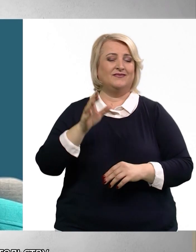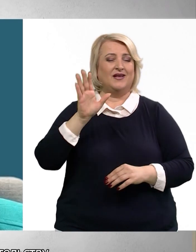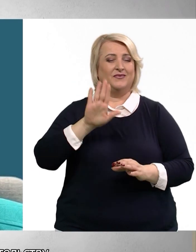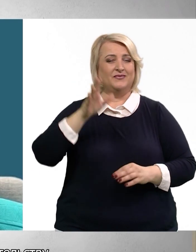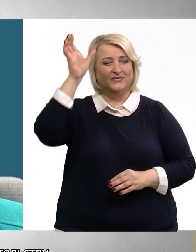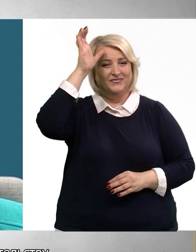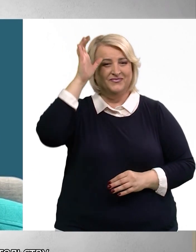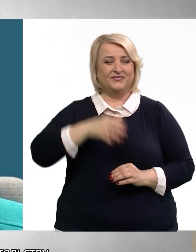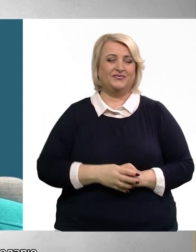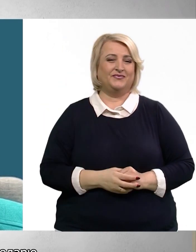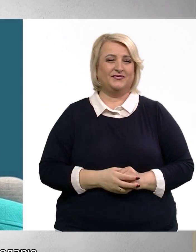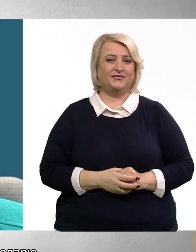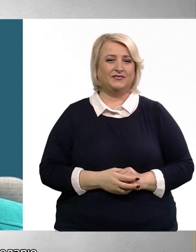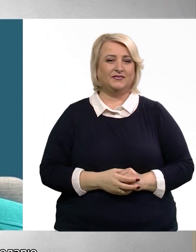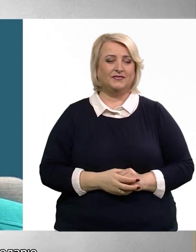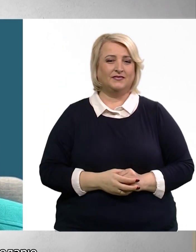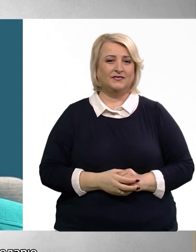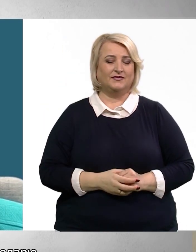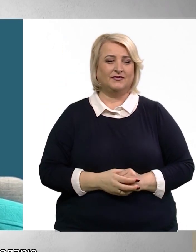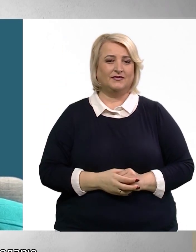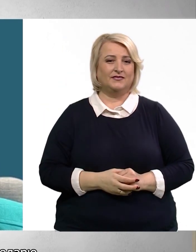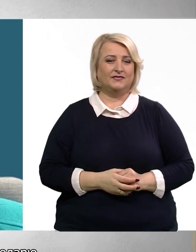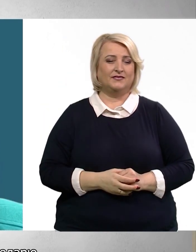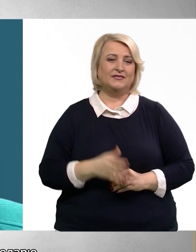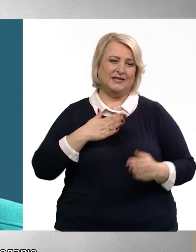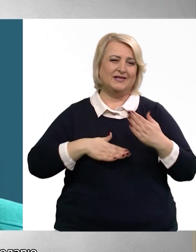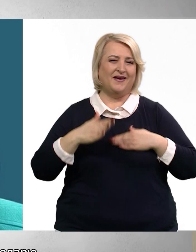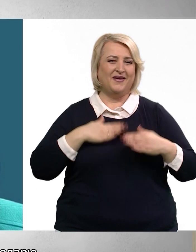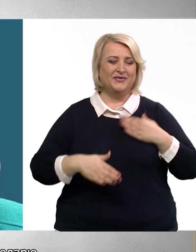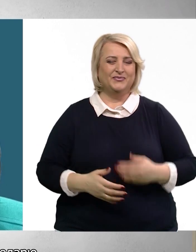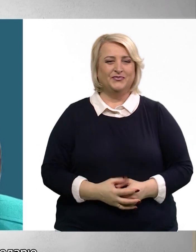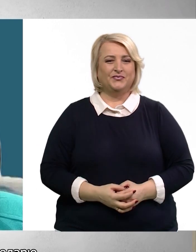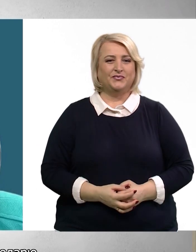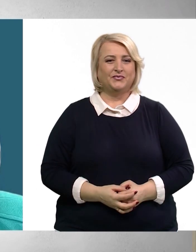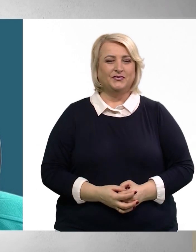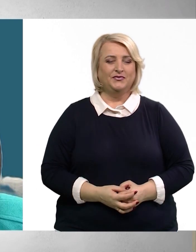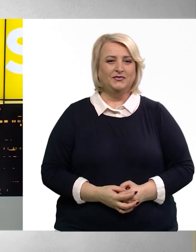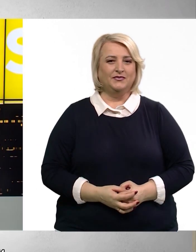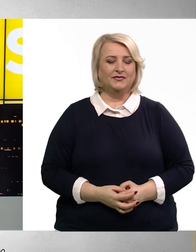și educația antreprenorială. Îți mulțumim foarte mult! Cu mult drag! Și eu vă mulțumesc!